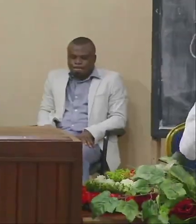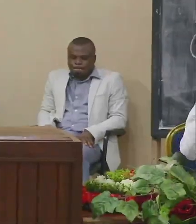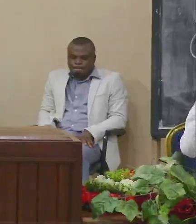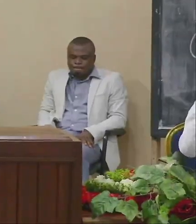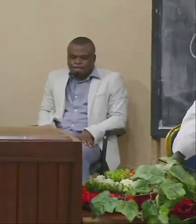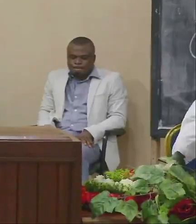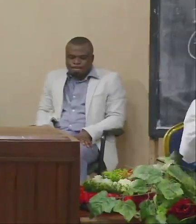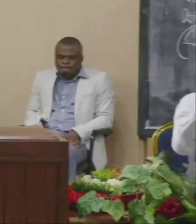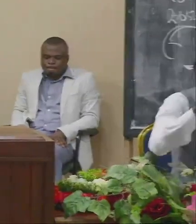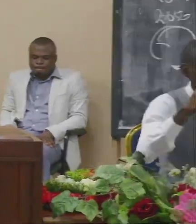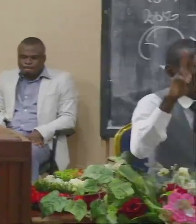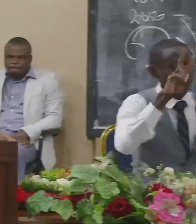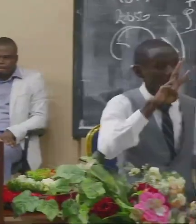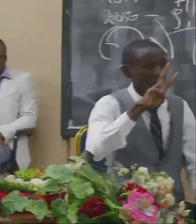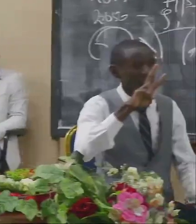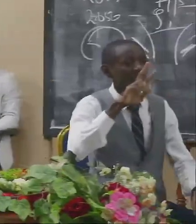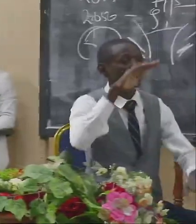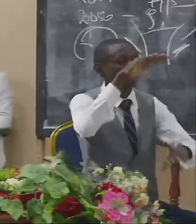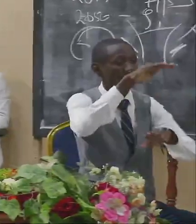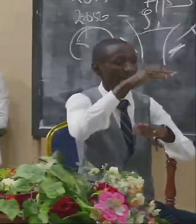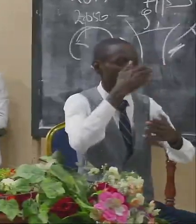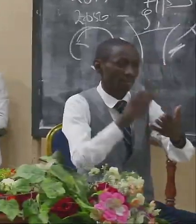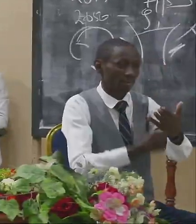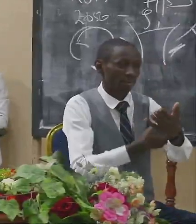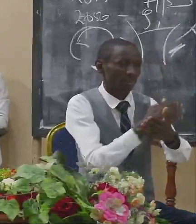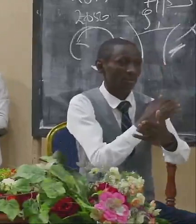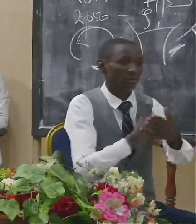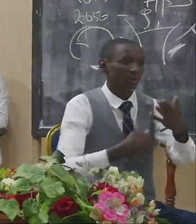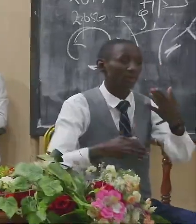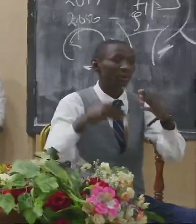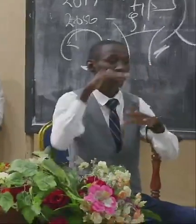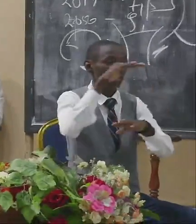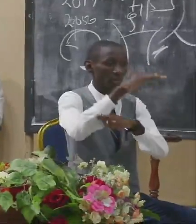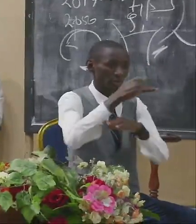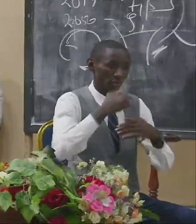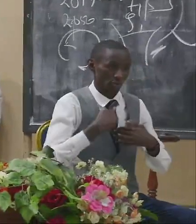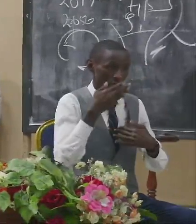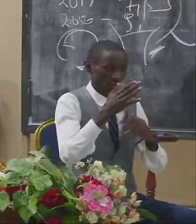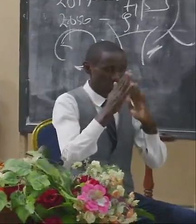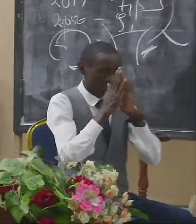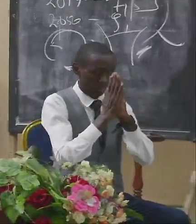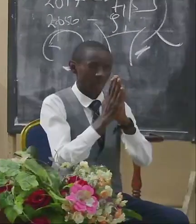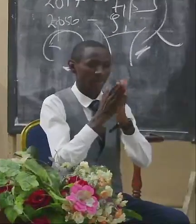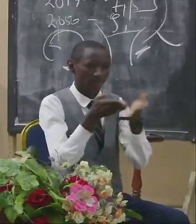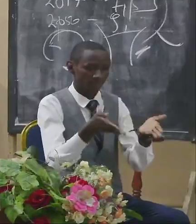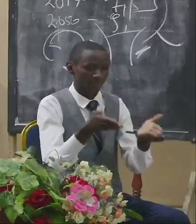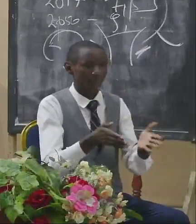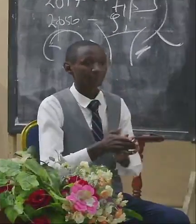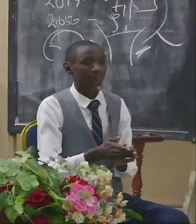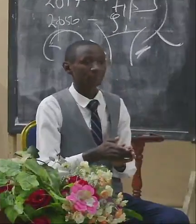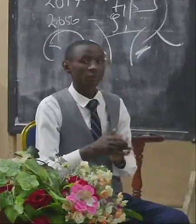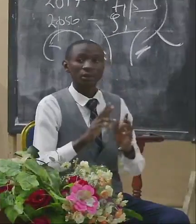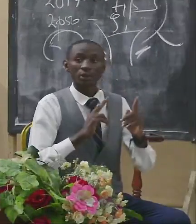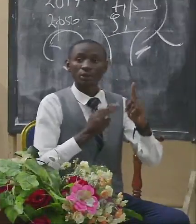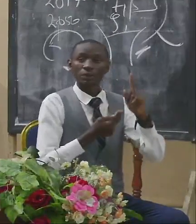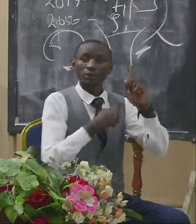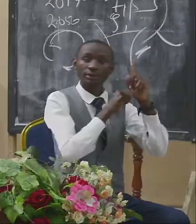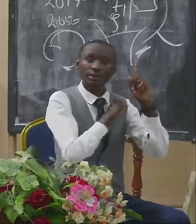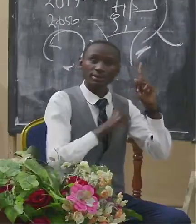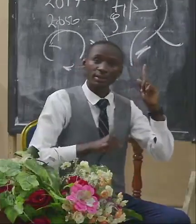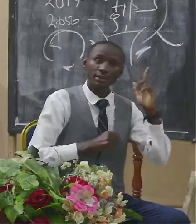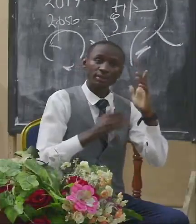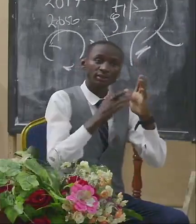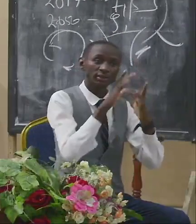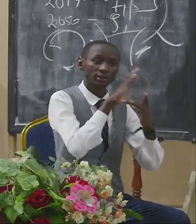usiku na mchana. Demain la nuit maombi. Comme le jour il y aura prière. Bwana wetu Yesu Kristo